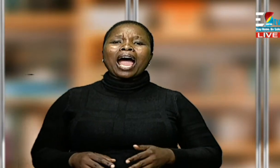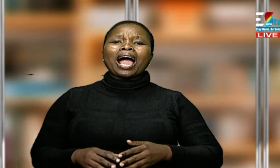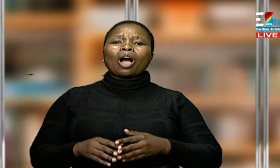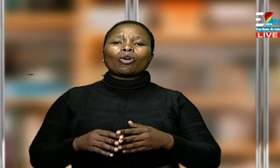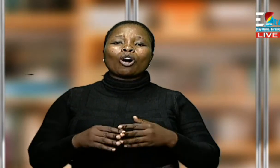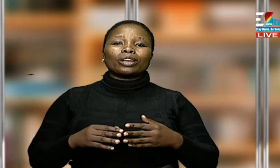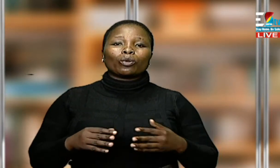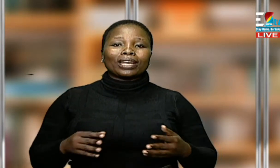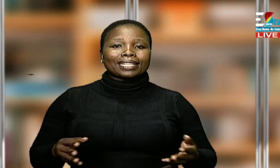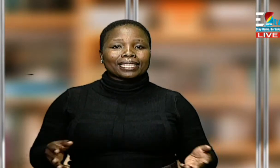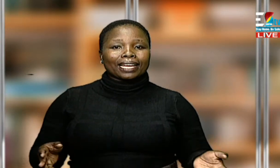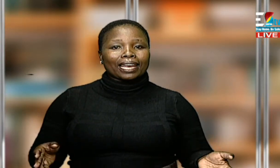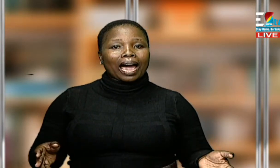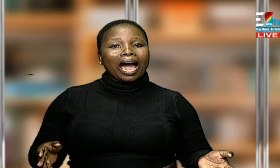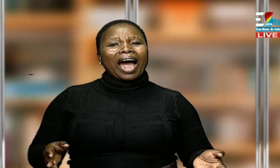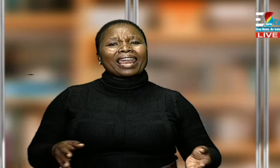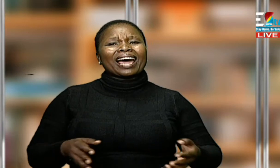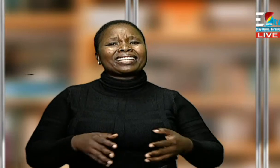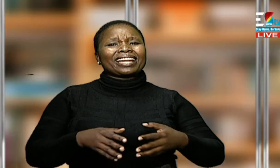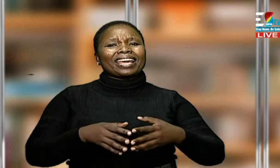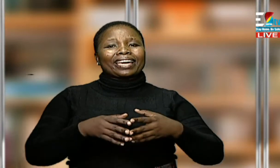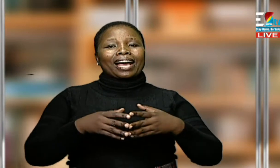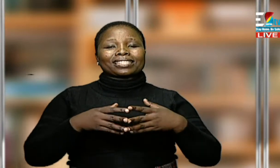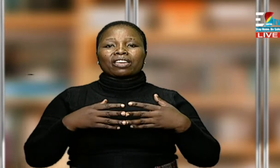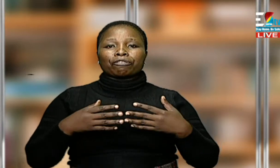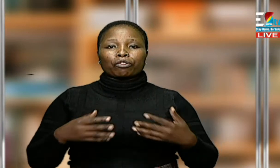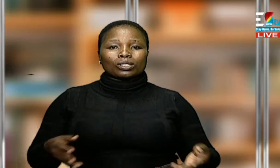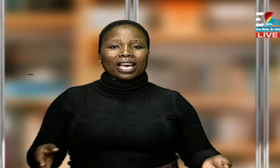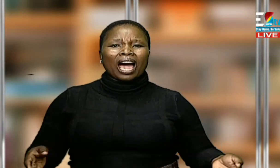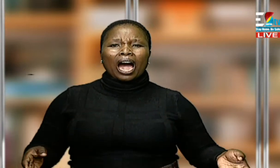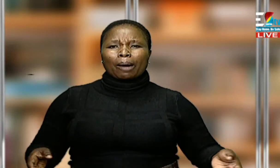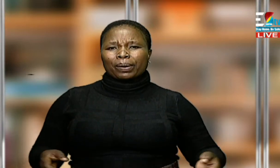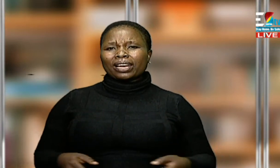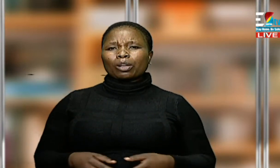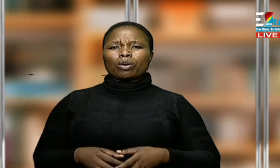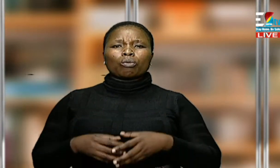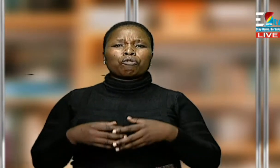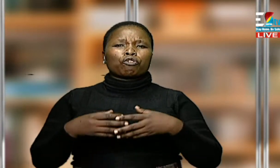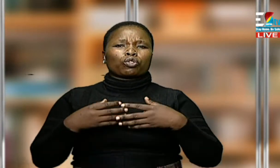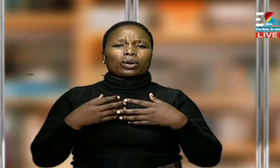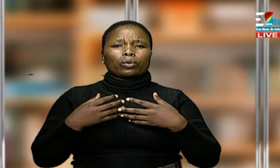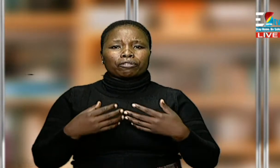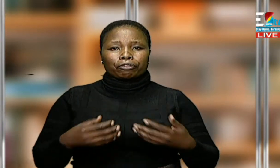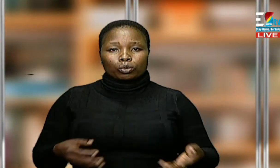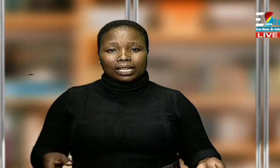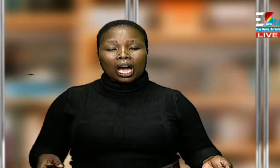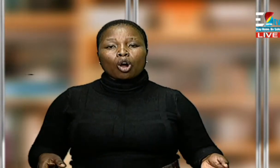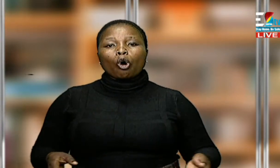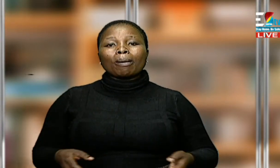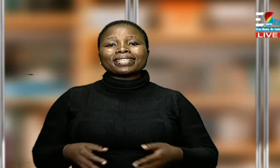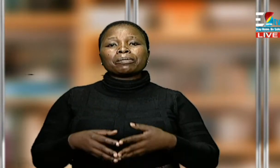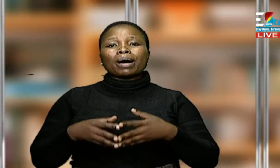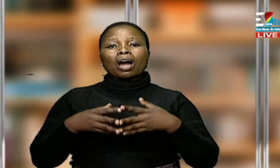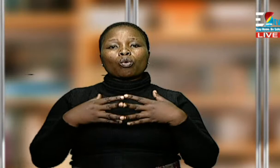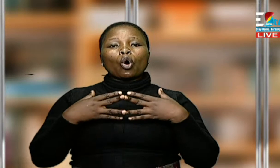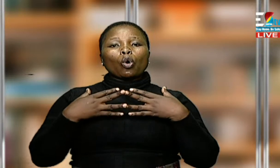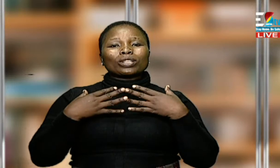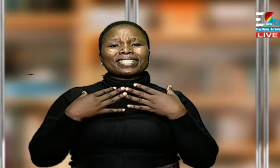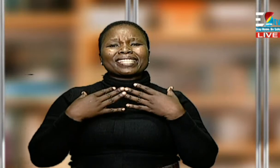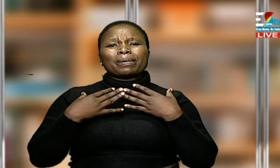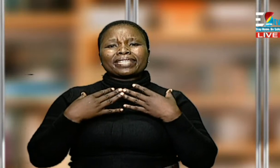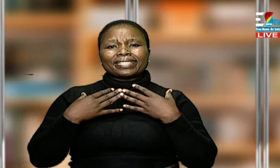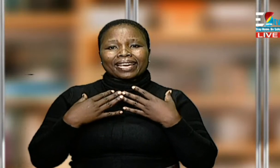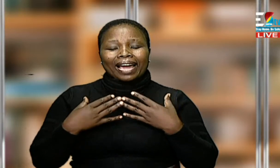kwekuthi angakhoni kuyilandzelela alahleke asayifunza aphelelwe ngumfutho wekuyifunza ngoba